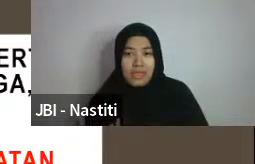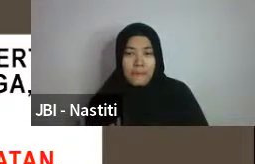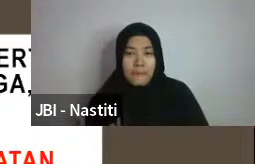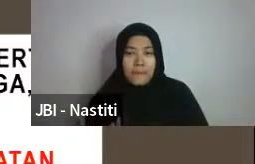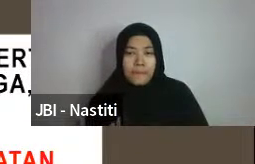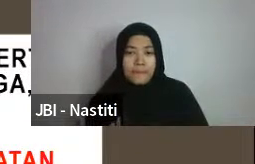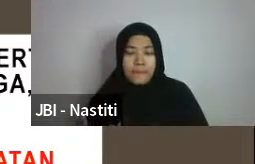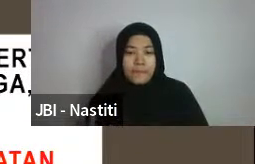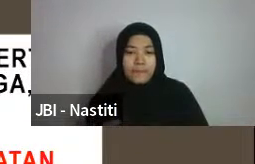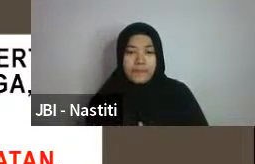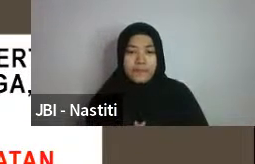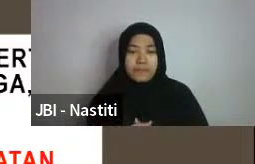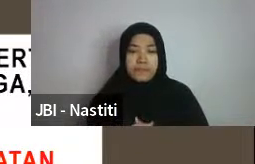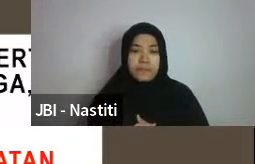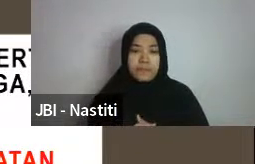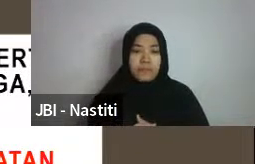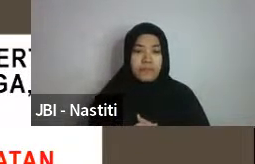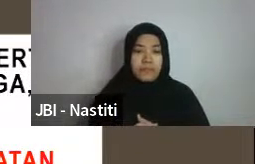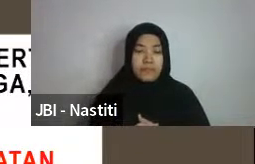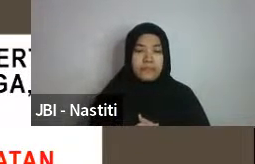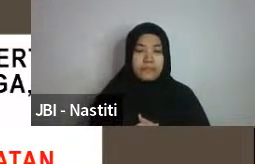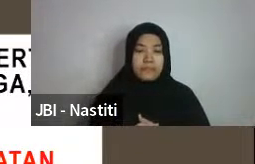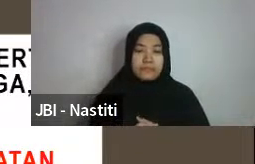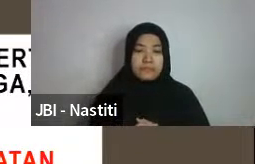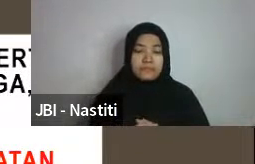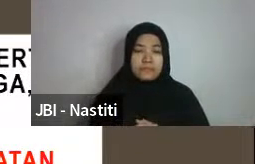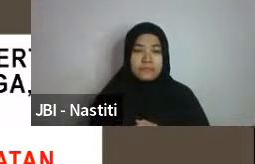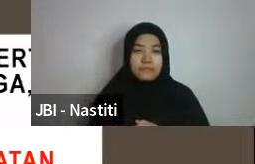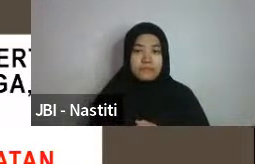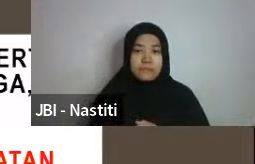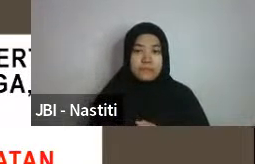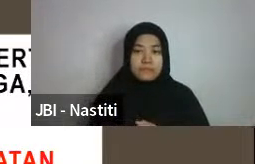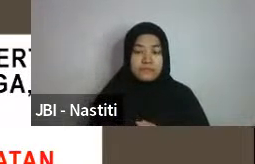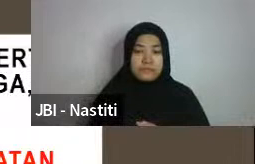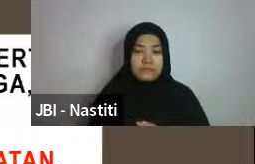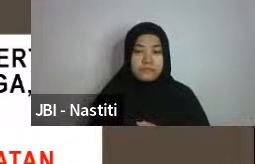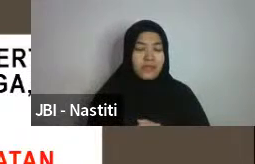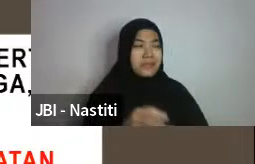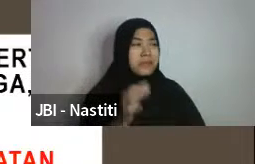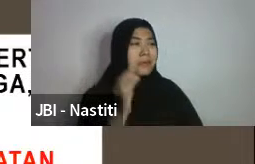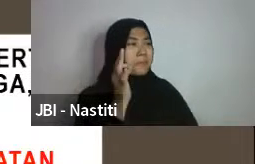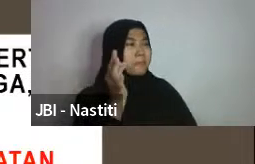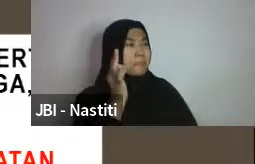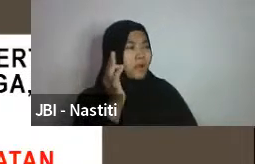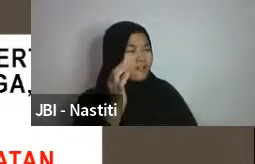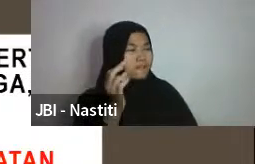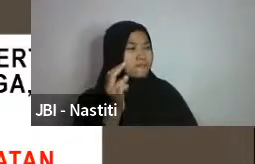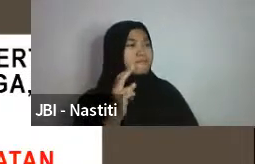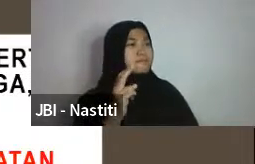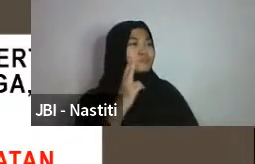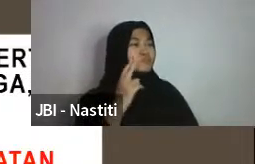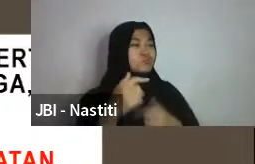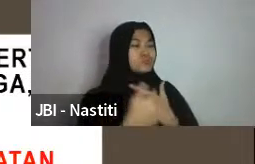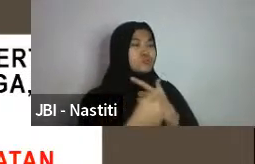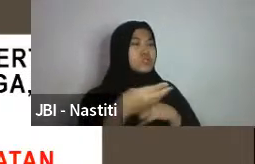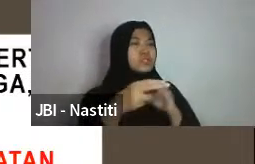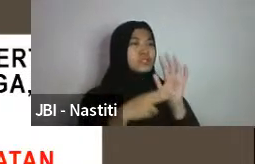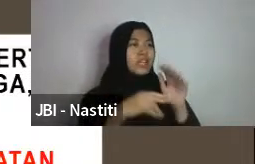berhalusinasi daripada minum haloperidol misalnya. Mbak Yeni, sorry ya Mbak, 1 menit lagi ya Mbak.